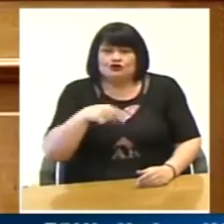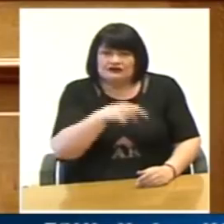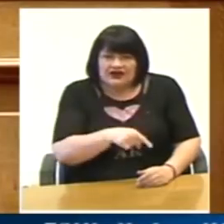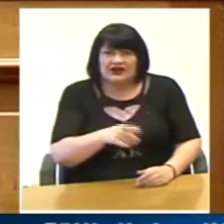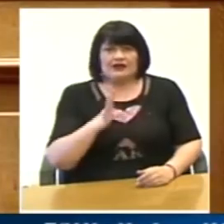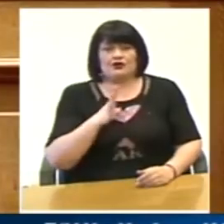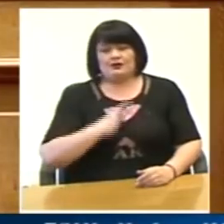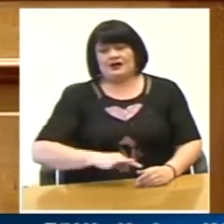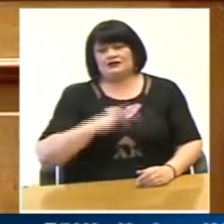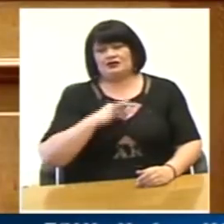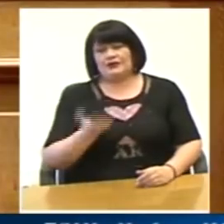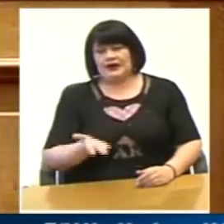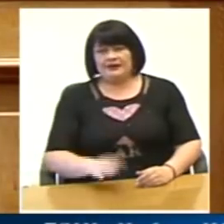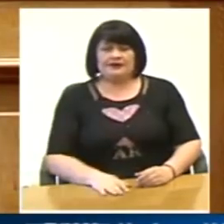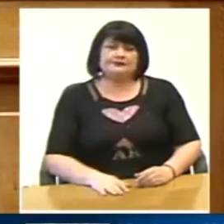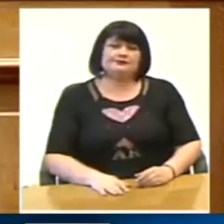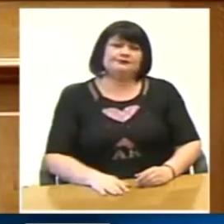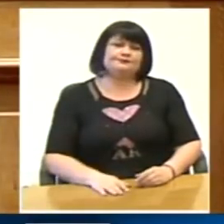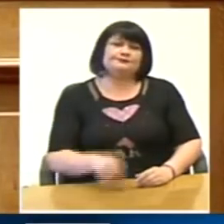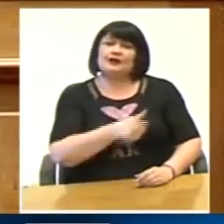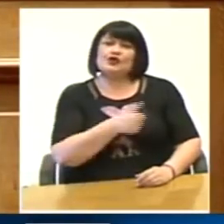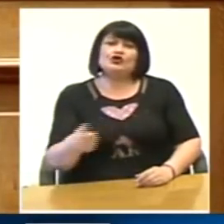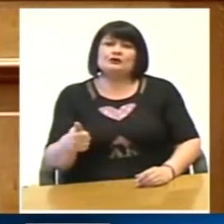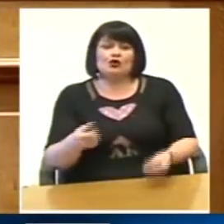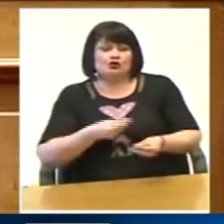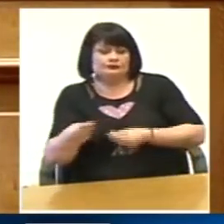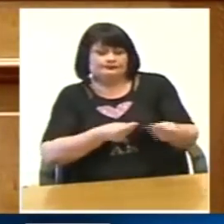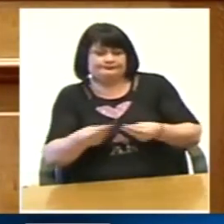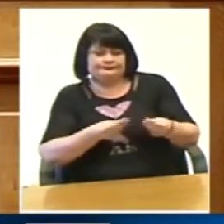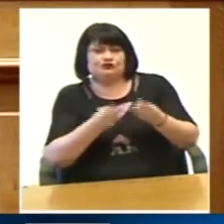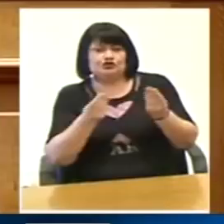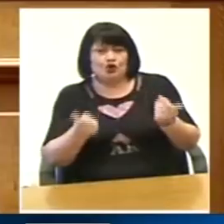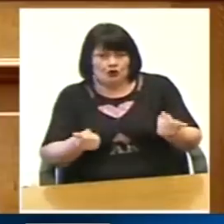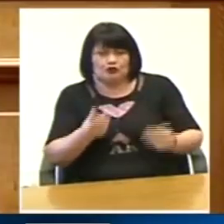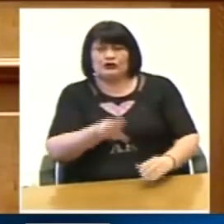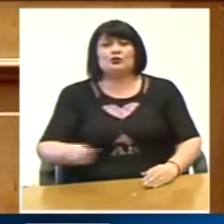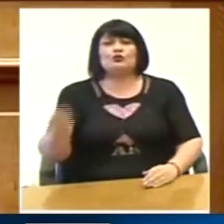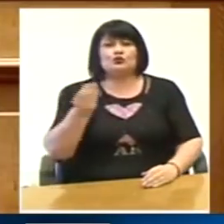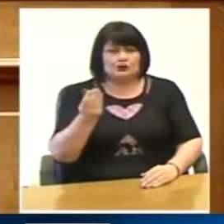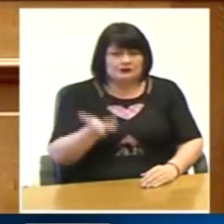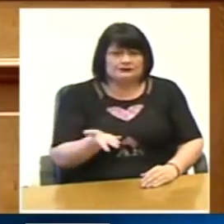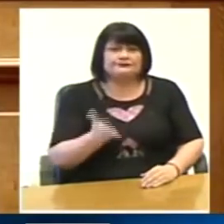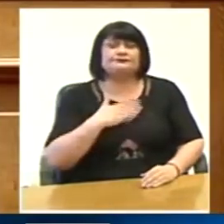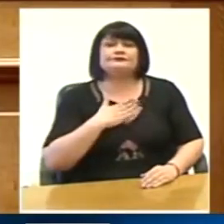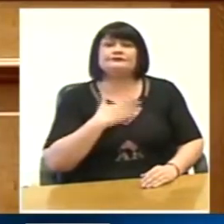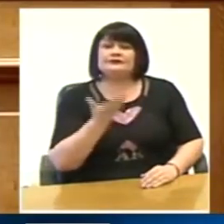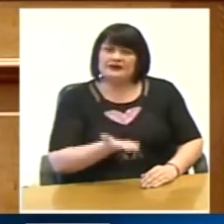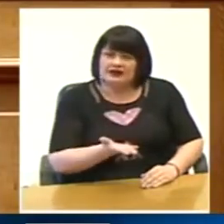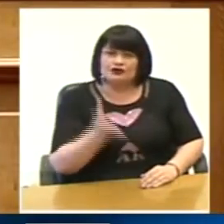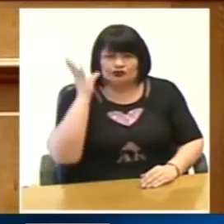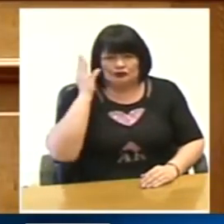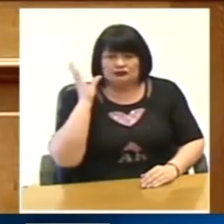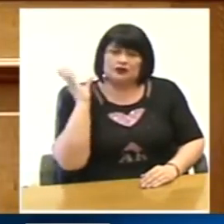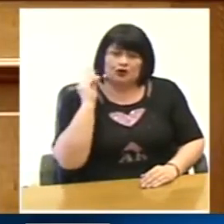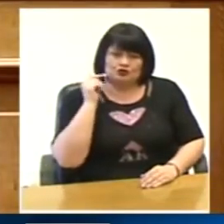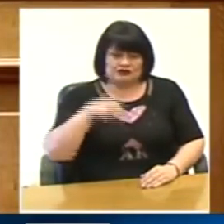ανθρώπινη αξιοπρέπεια. Όχι μόνο με τα διάφορα λησβερίσκια, αλλά πάνω απ' όλα με τις ευχαριστίες που ακούστηκαν